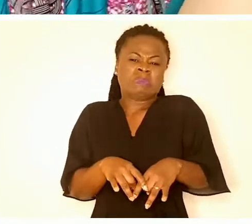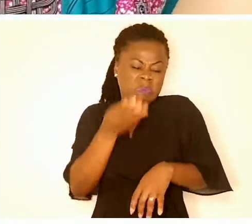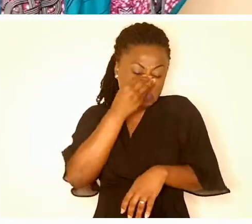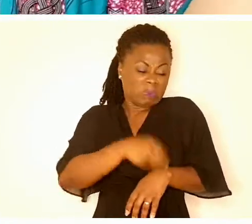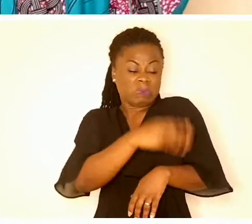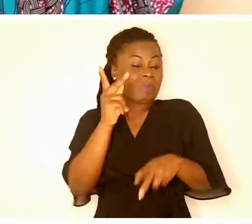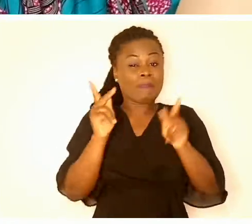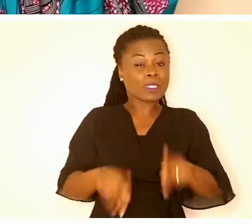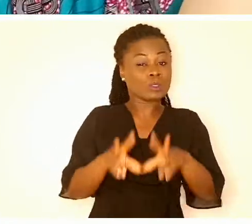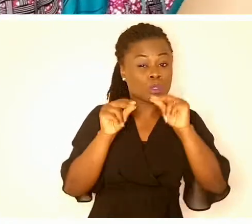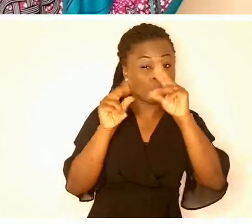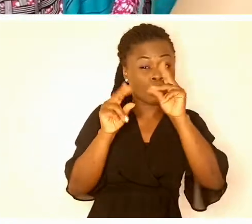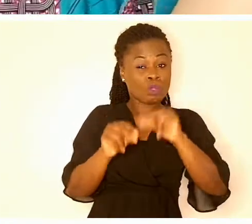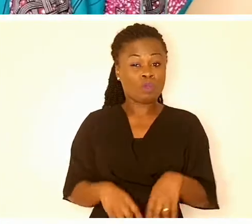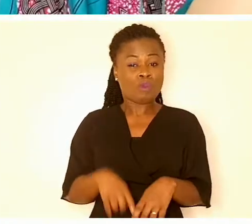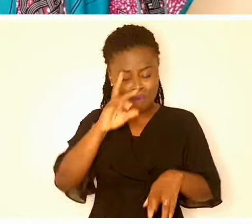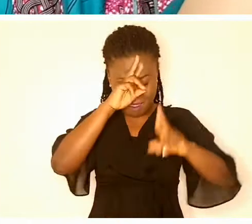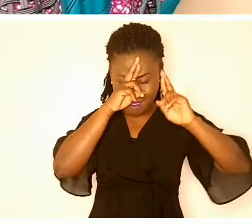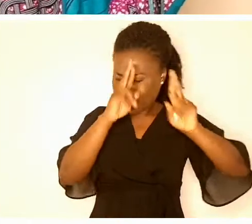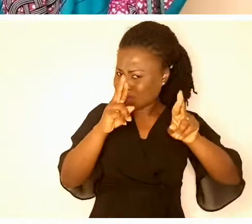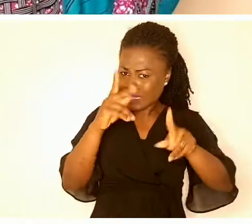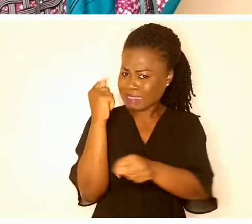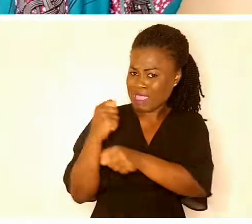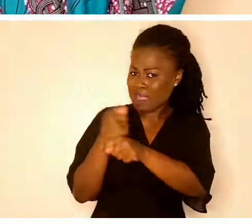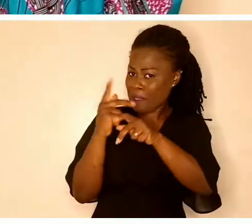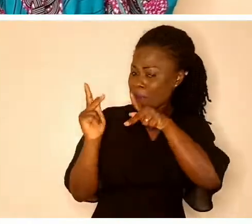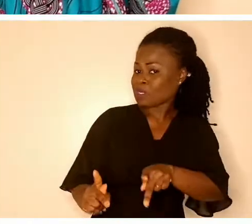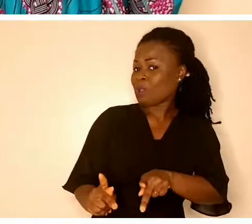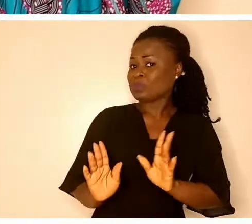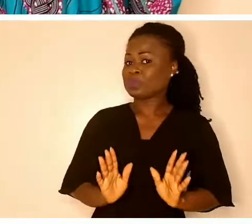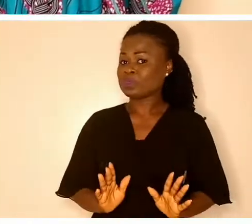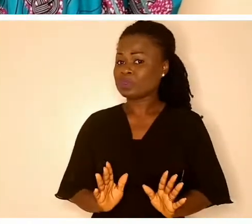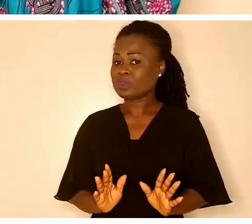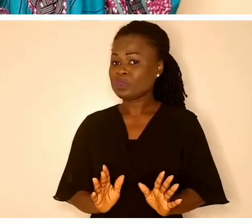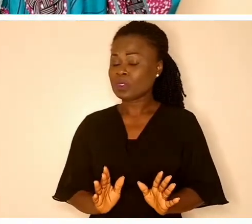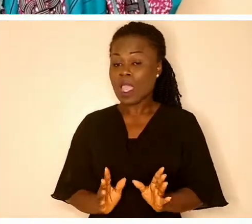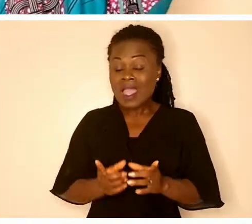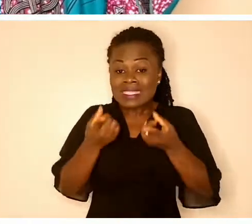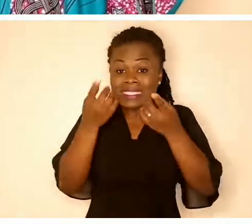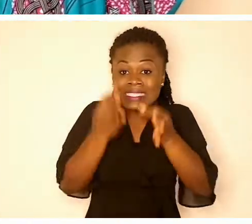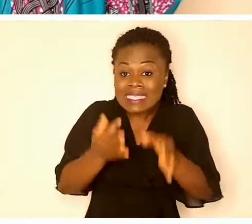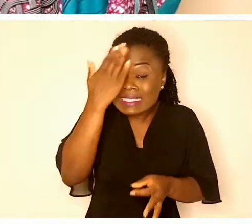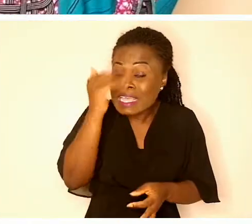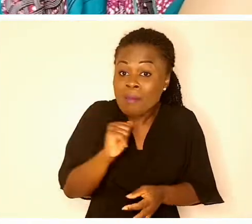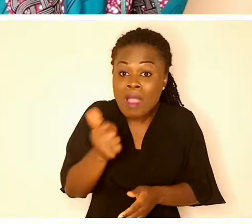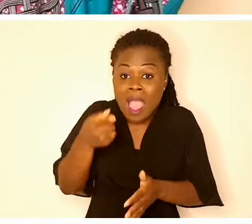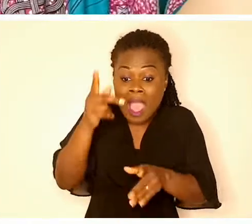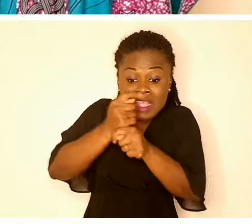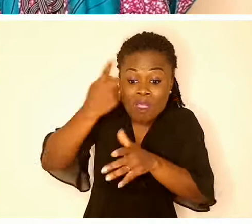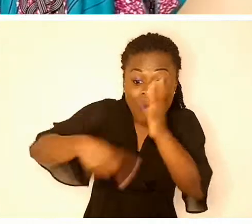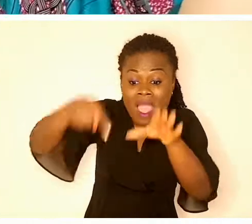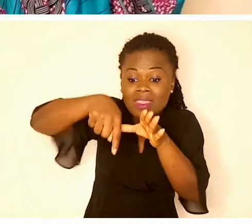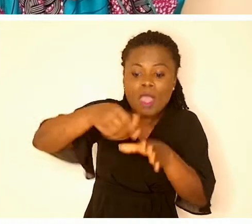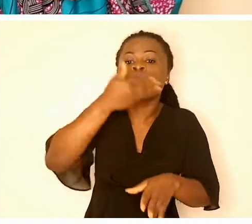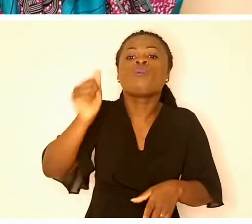Apprenons à honorer les gens. Apprenons à respecter les métiers des autres. Quand tu ne sais pas de quoi il s'agit, le mieux c'est de se taire.